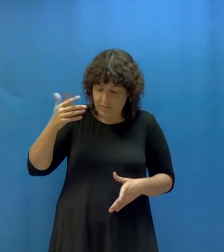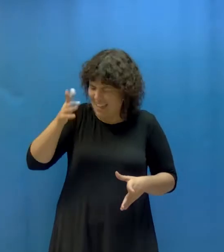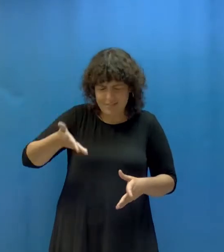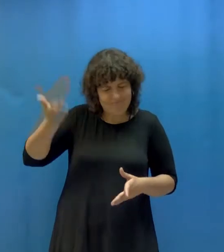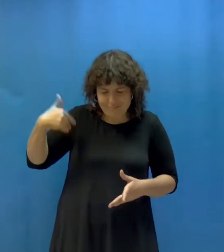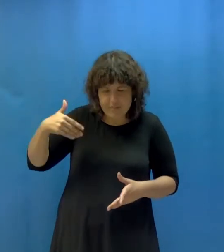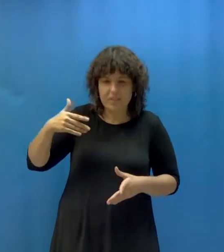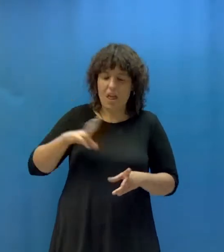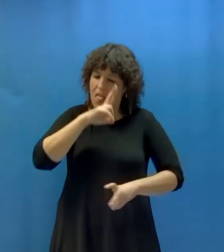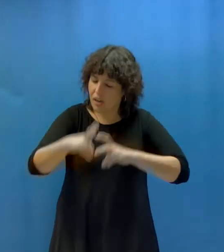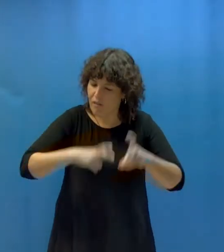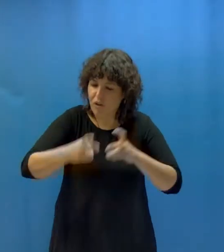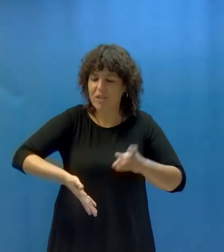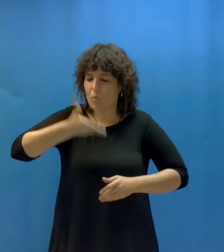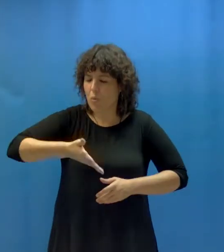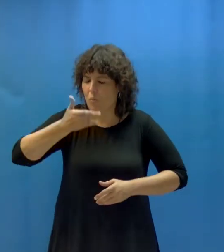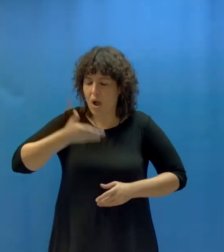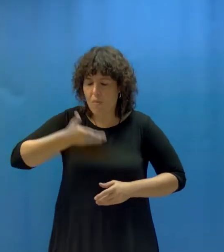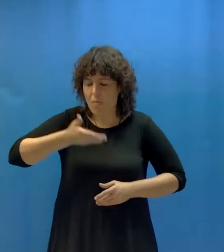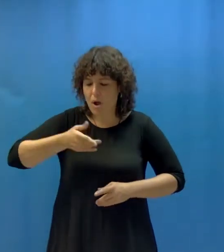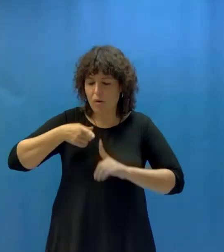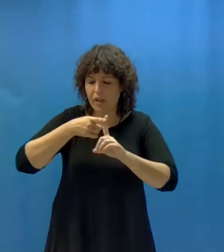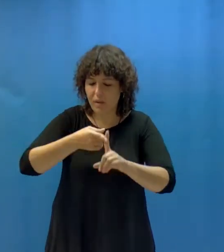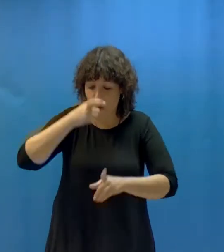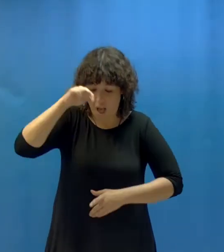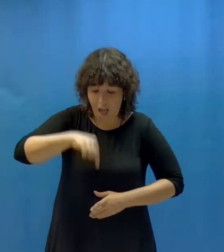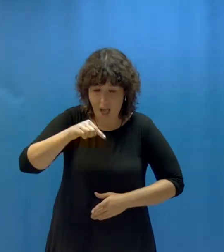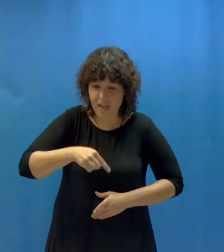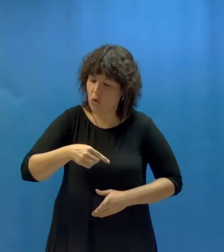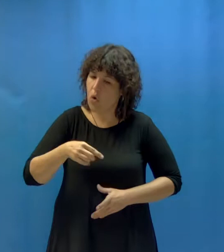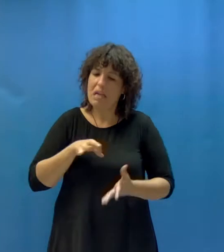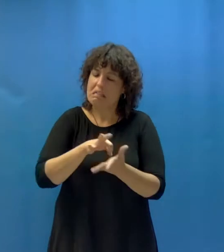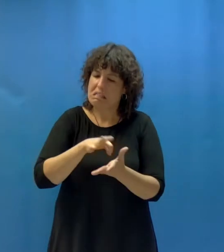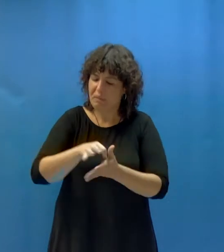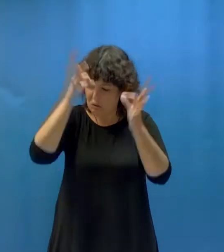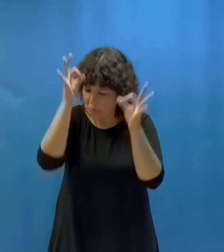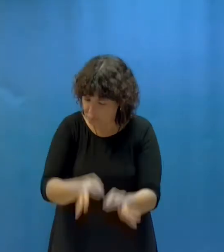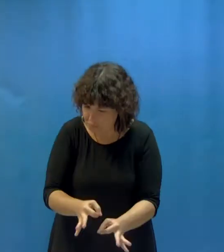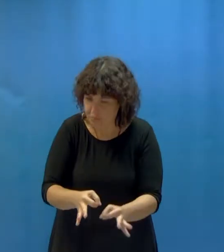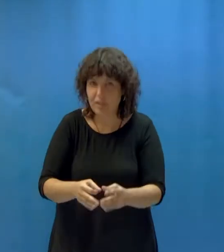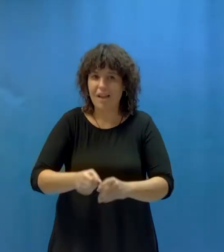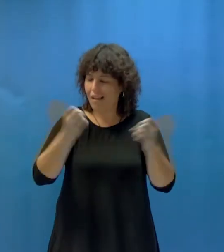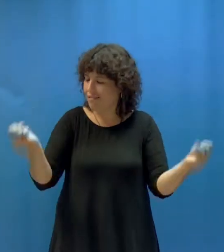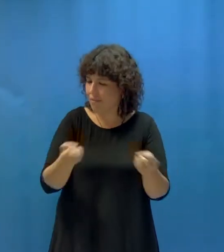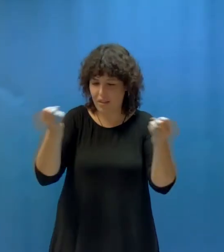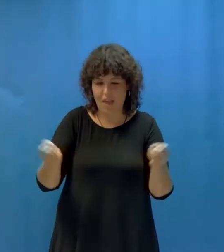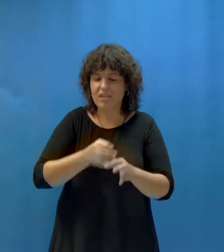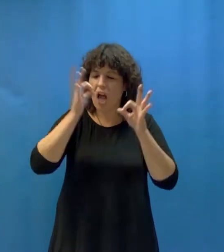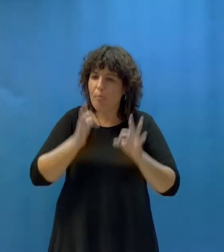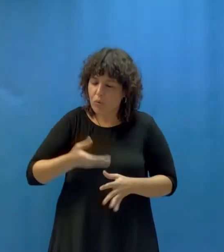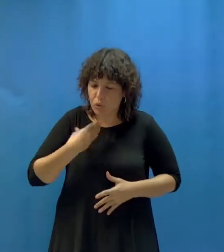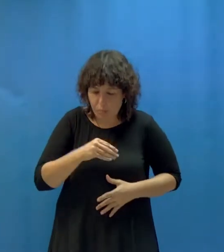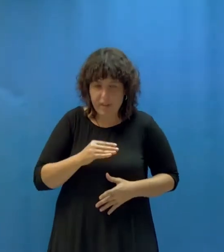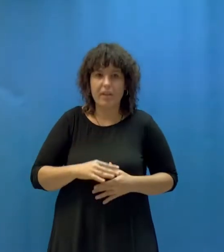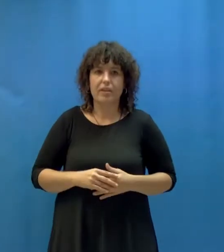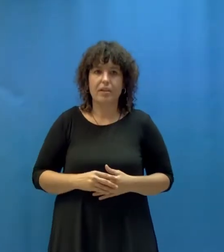que durant tot aquest any ens puga donar servei sobretot a l'esport de l'handbol i altres activitats que allí fem. En tercer lloc està el